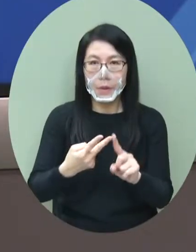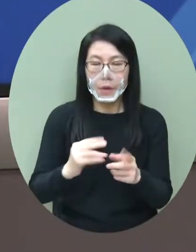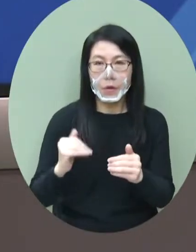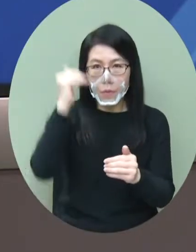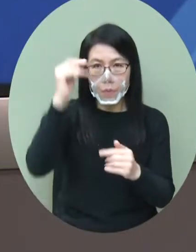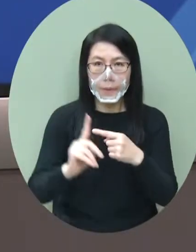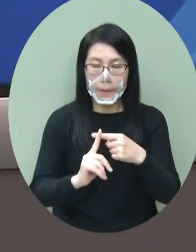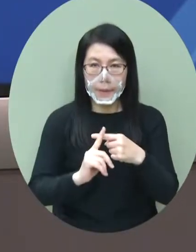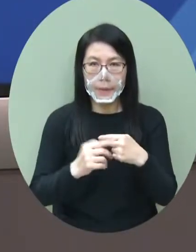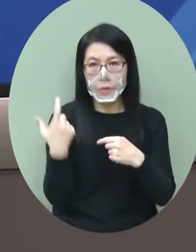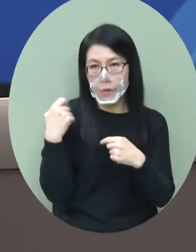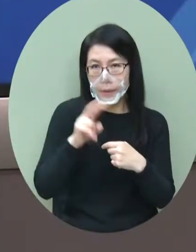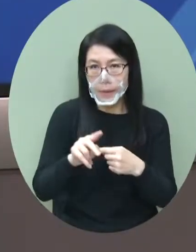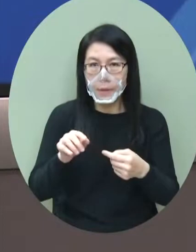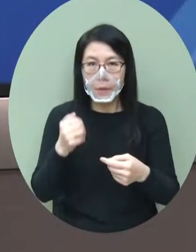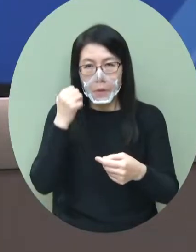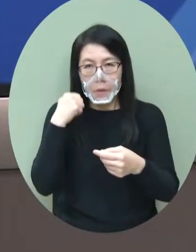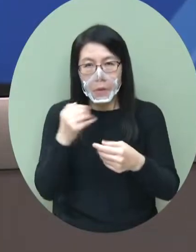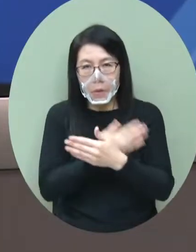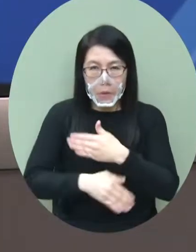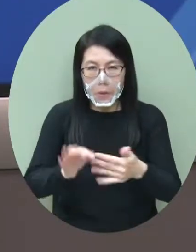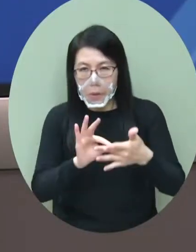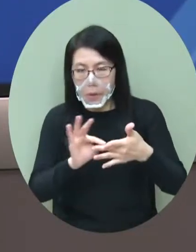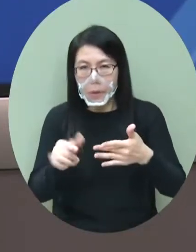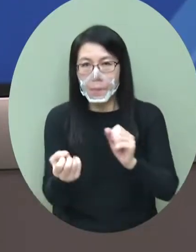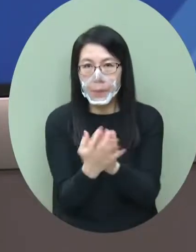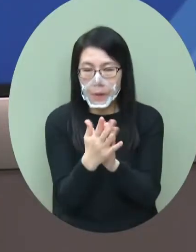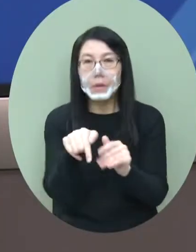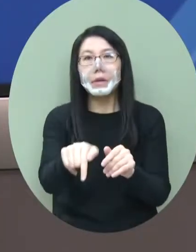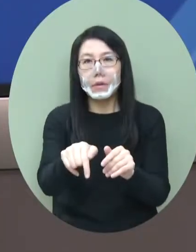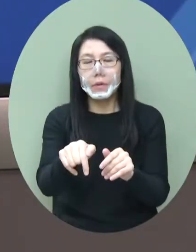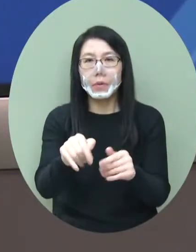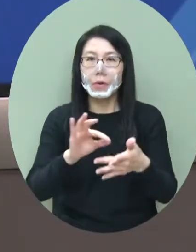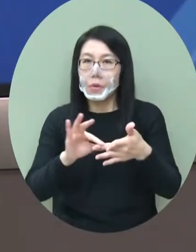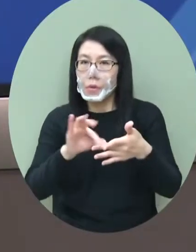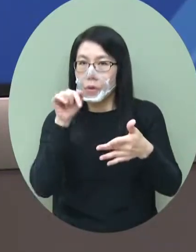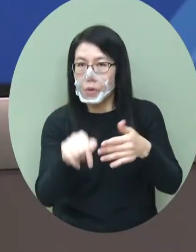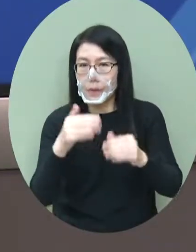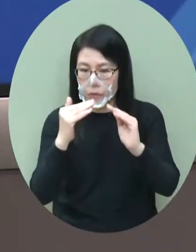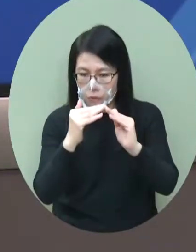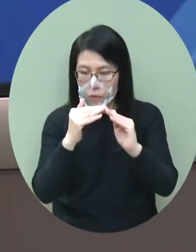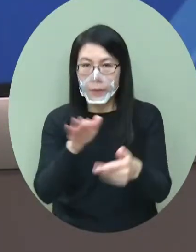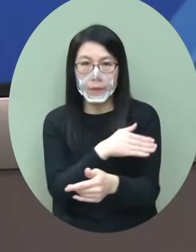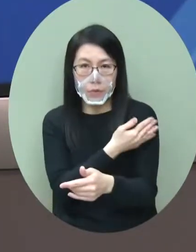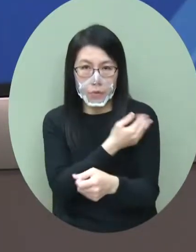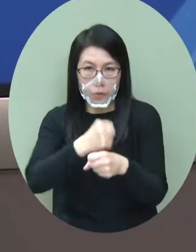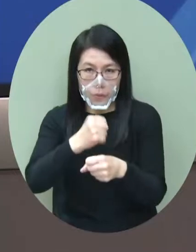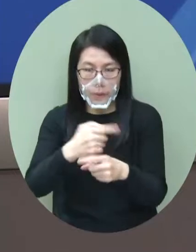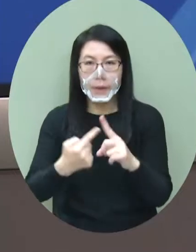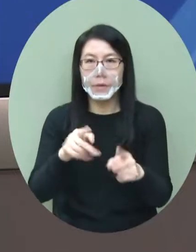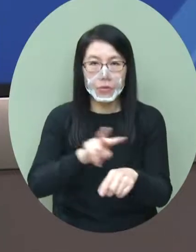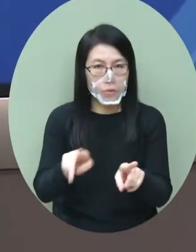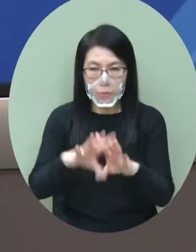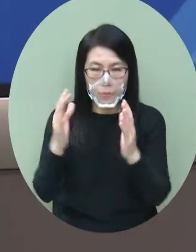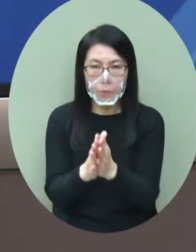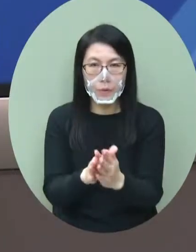作。还有另外是高危的群体，比方说老人或者院舍方面，